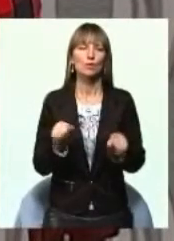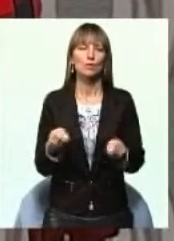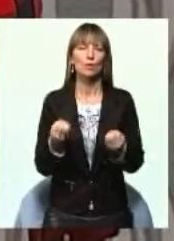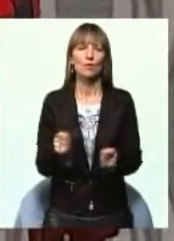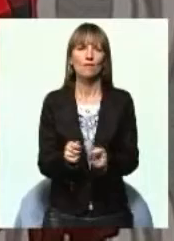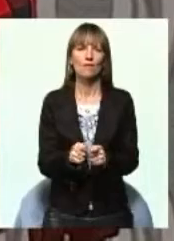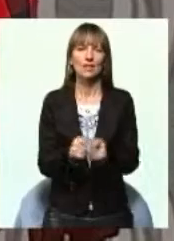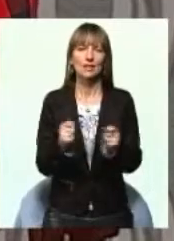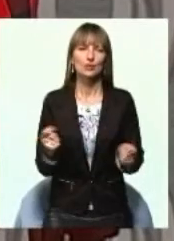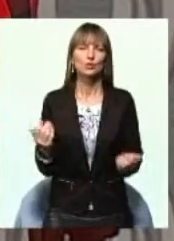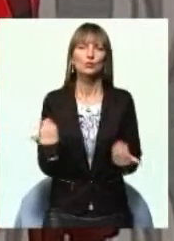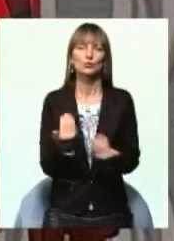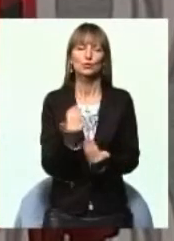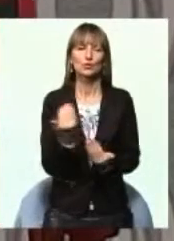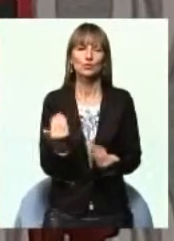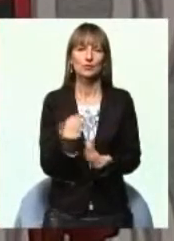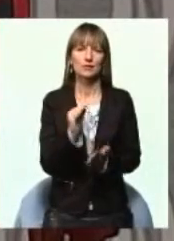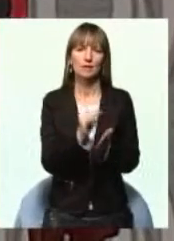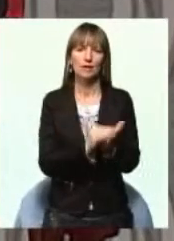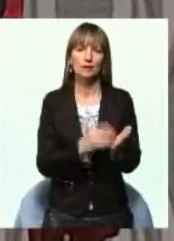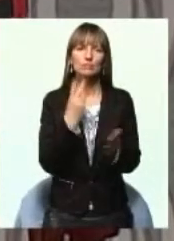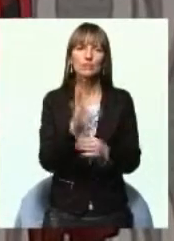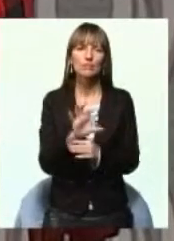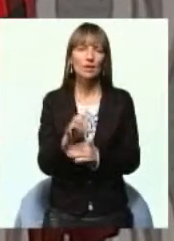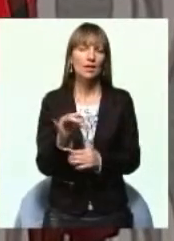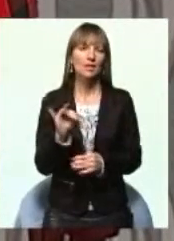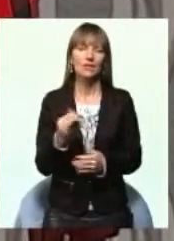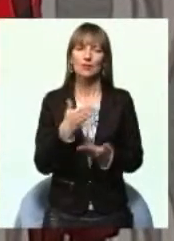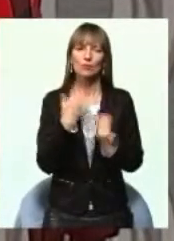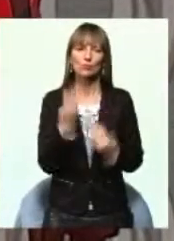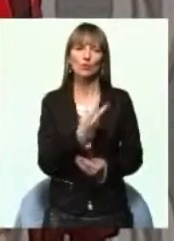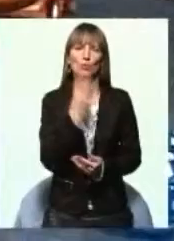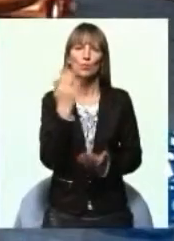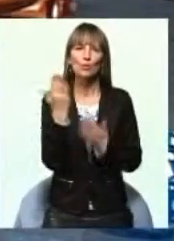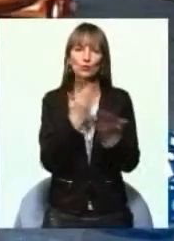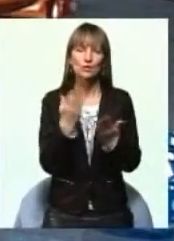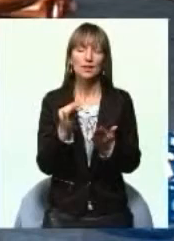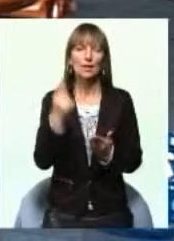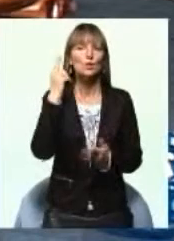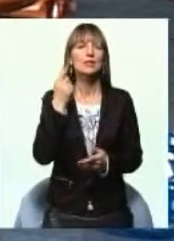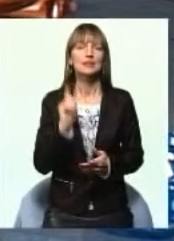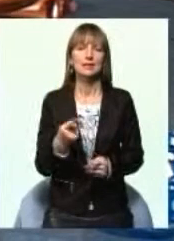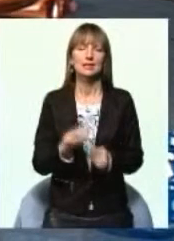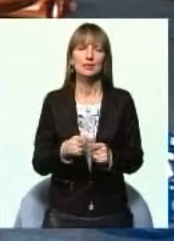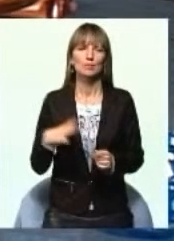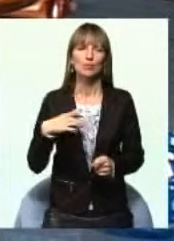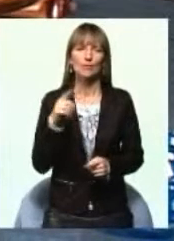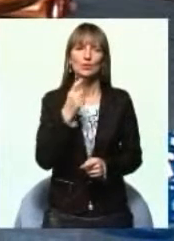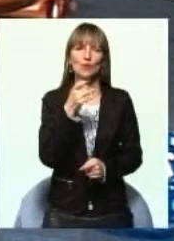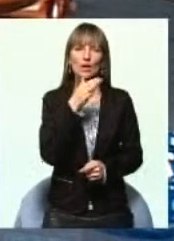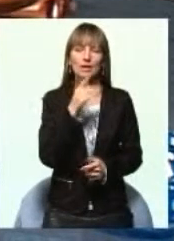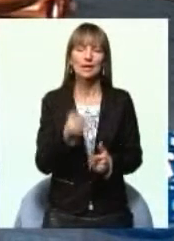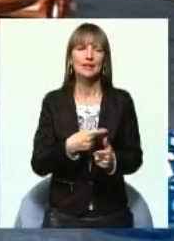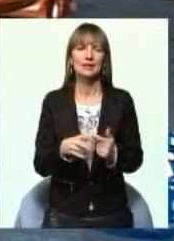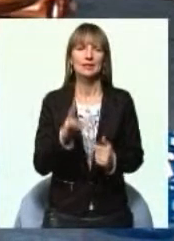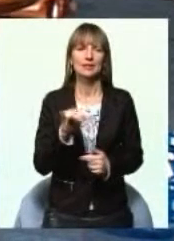відкрити чиюсь сторіночку, передивитися ці фотографії і навіть не мати бажання почитати або дізнатися, чи дійсно це було у тому столітті чи році, чи